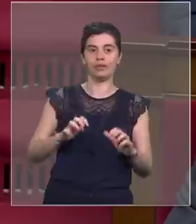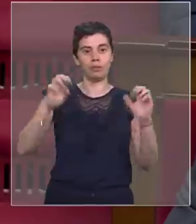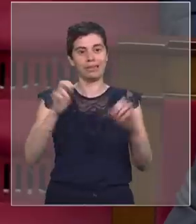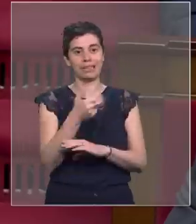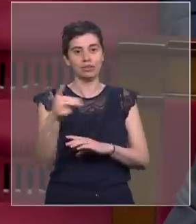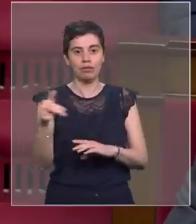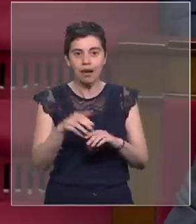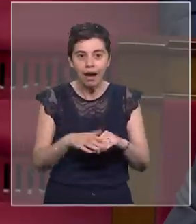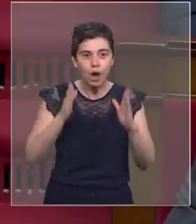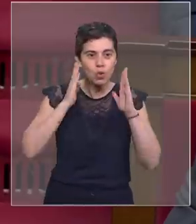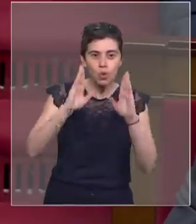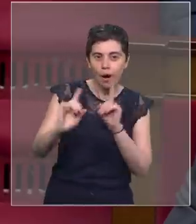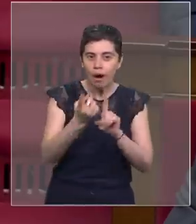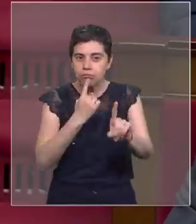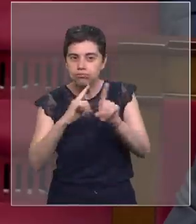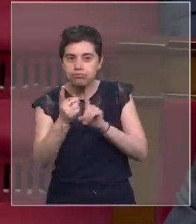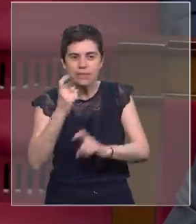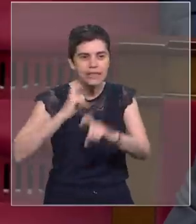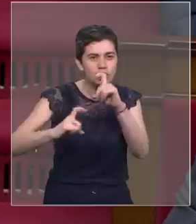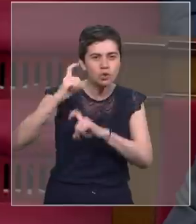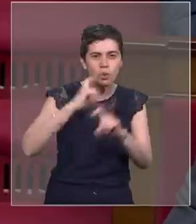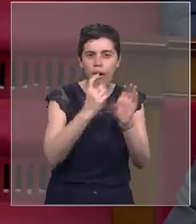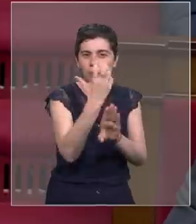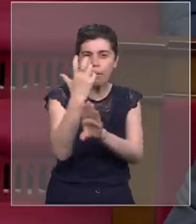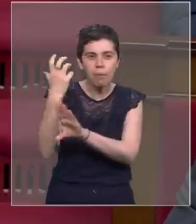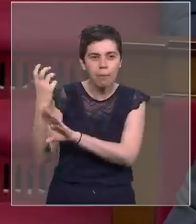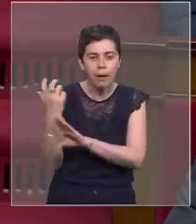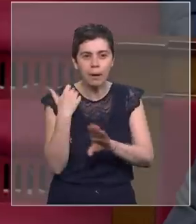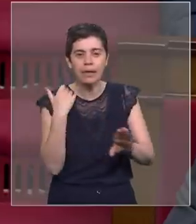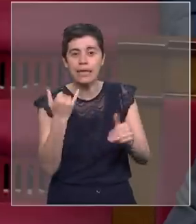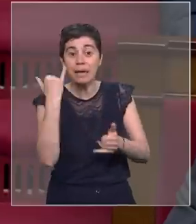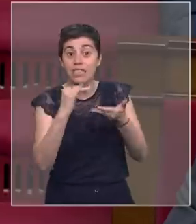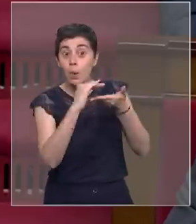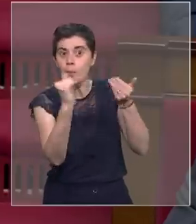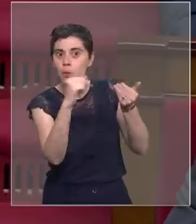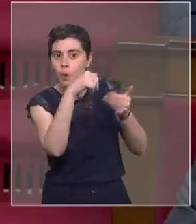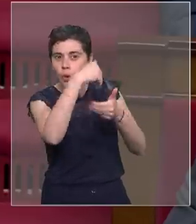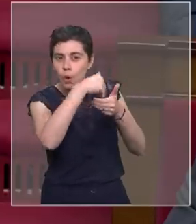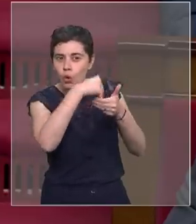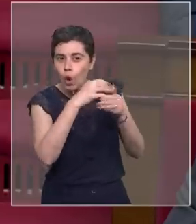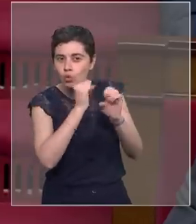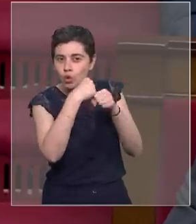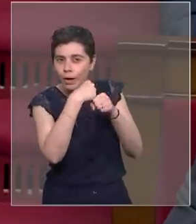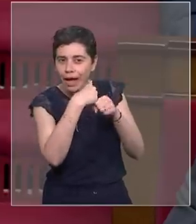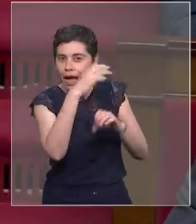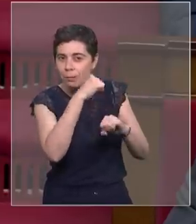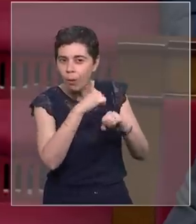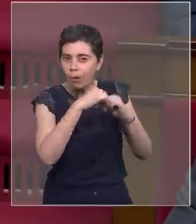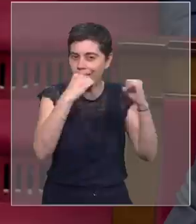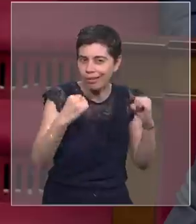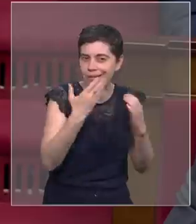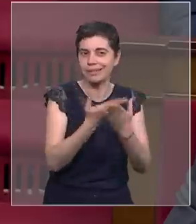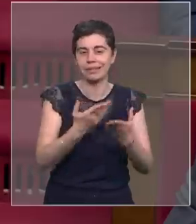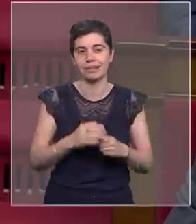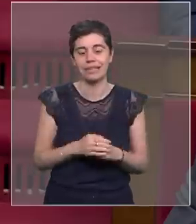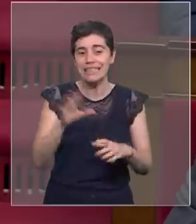ces couloirs chargés d'histoire, ces murs qui, s'ils pouvaient parler, nous raconteraient encore plus d'histoire. Et j'ai appris à